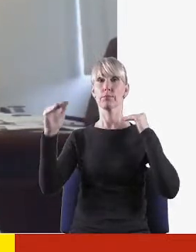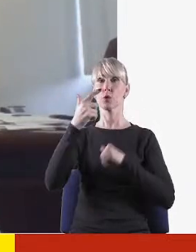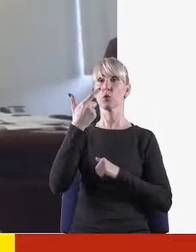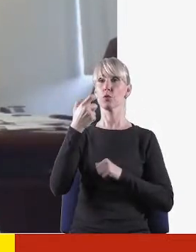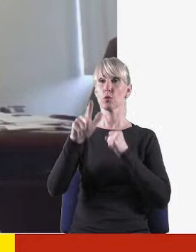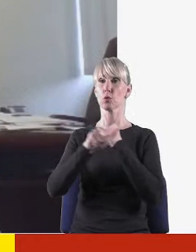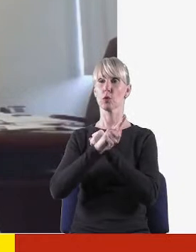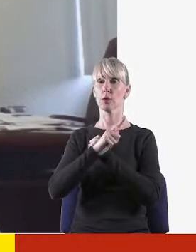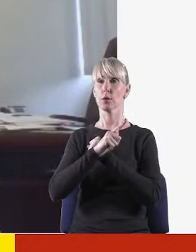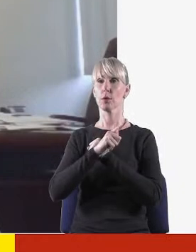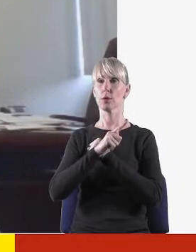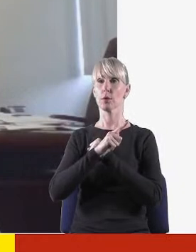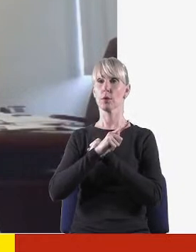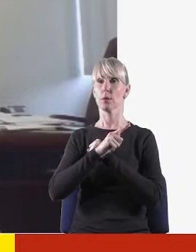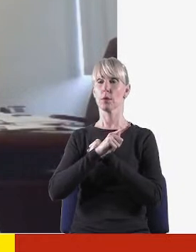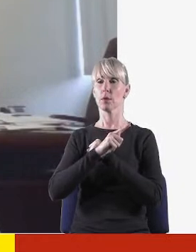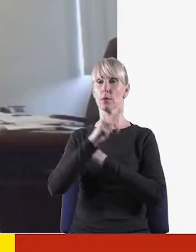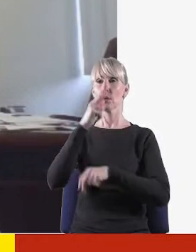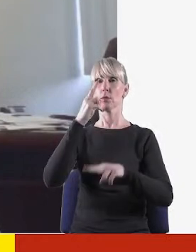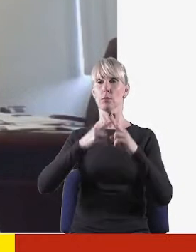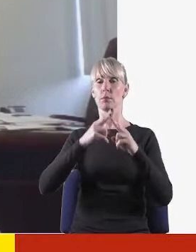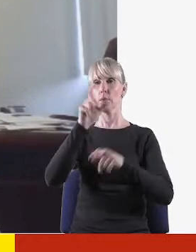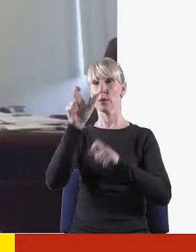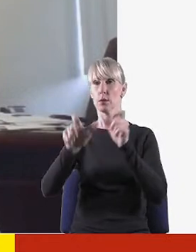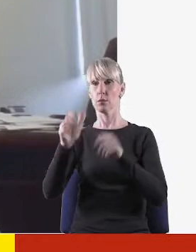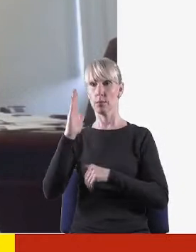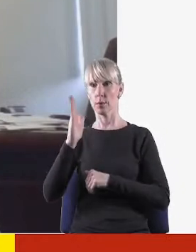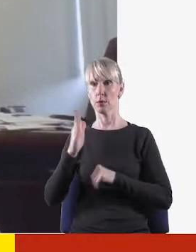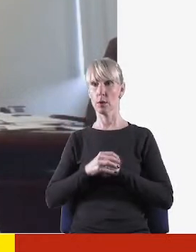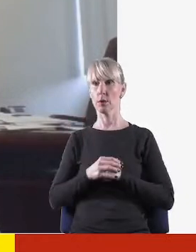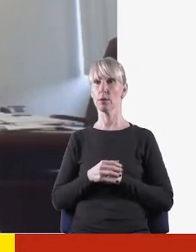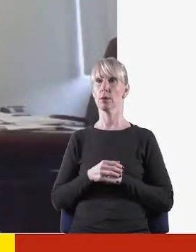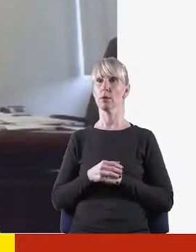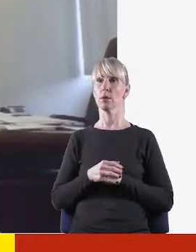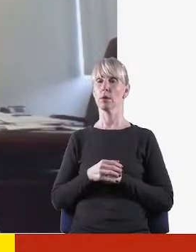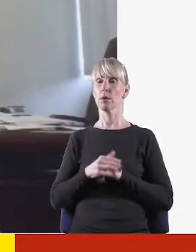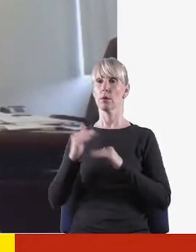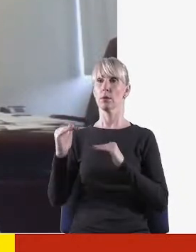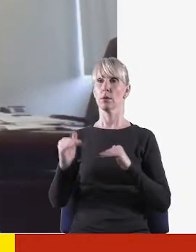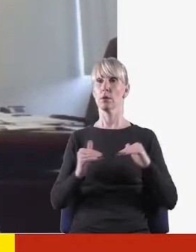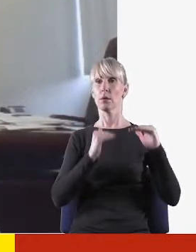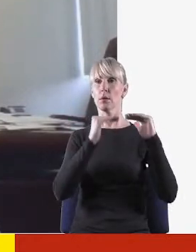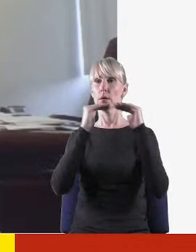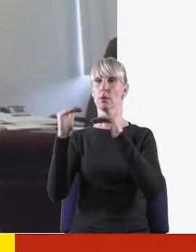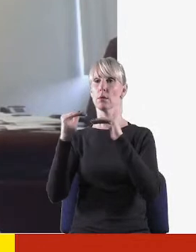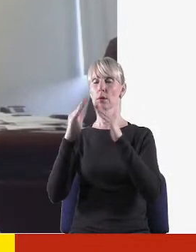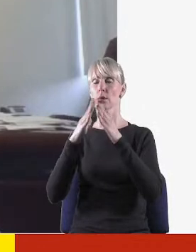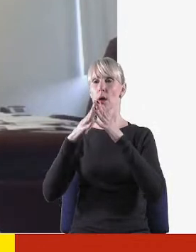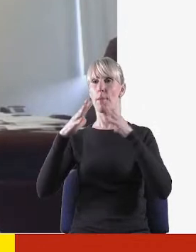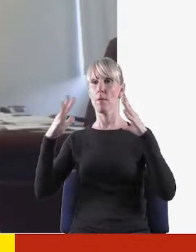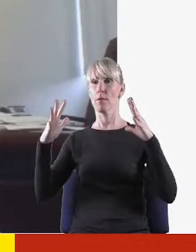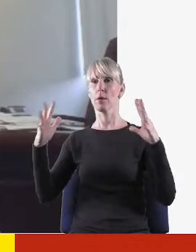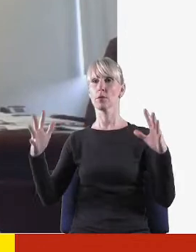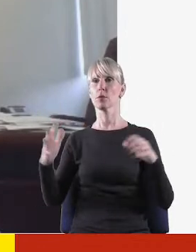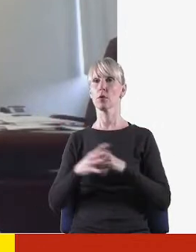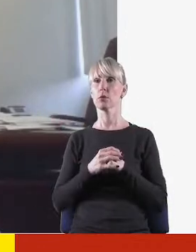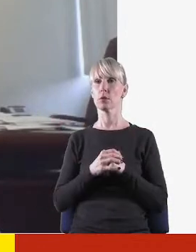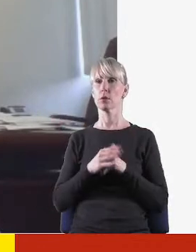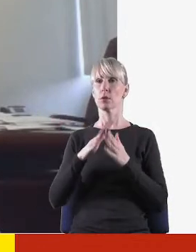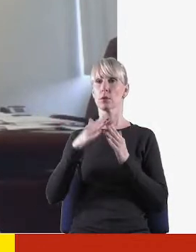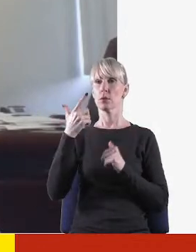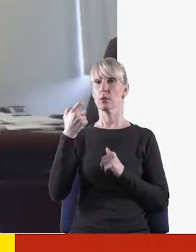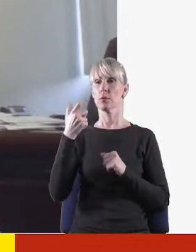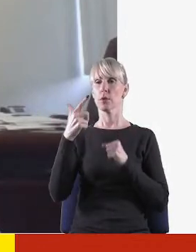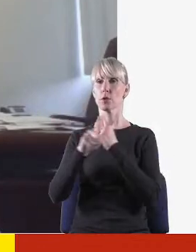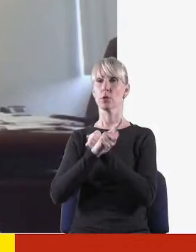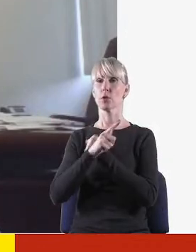270 pacjentów, zostaje ten poziom powiększony o